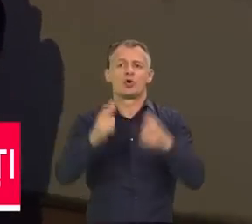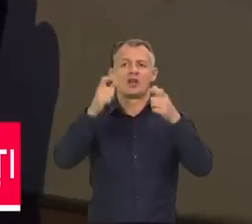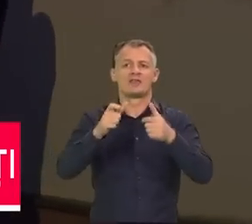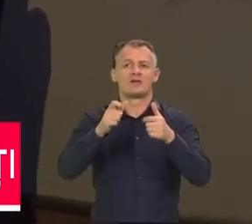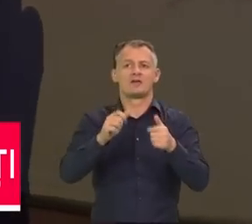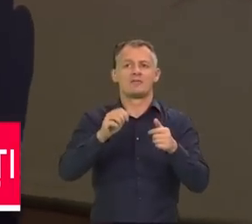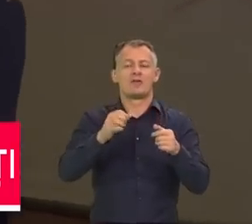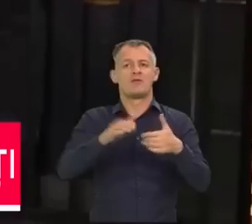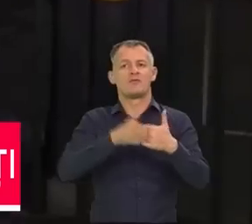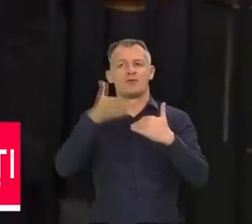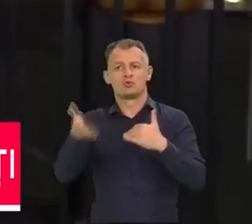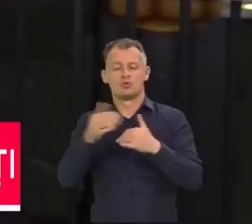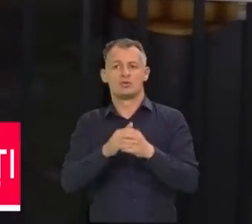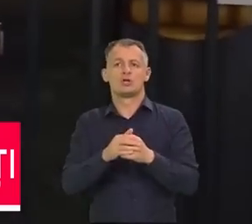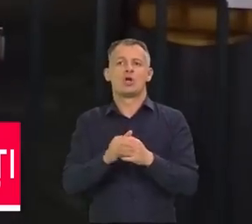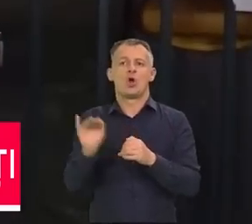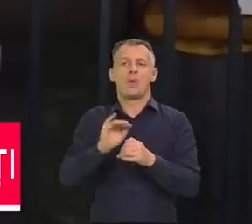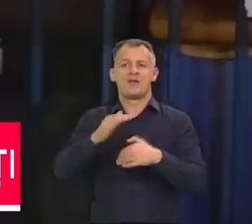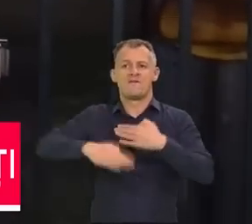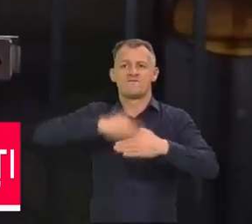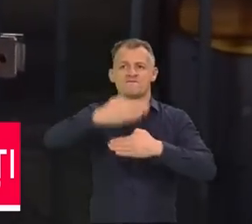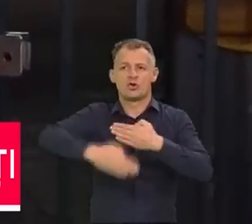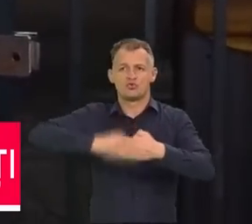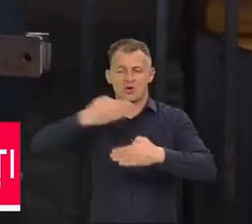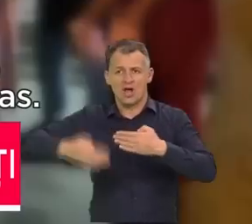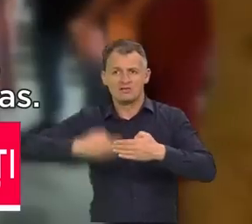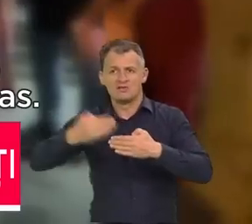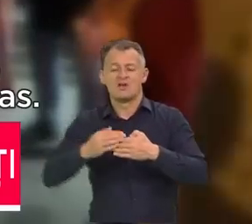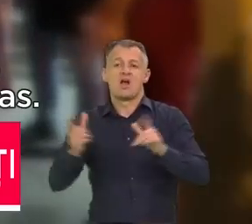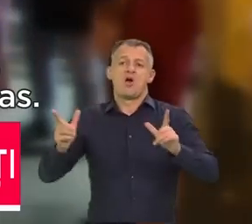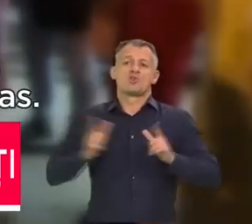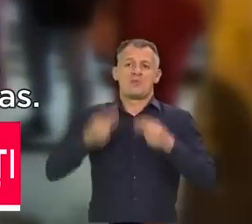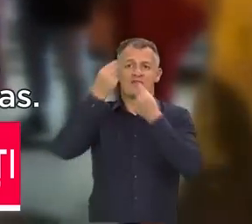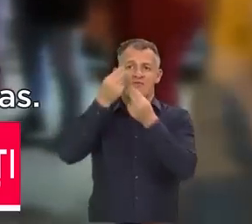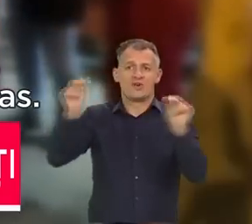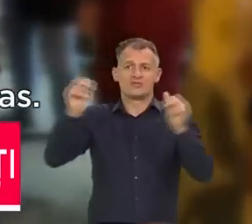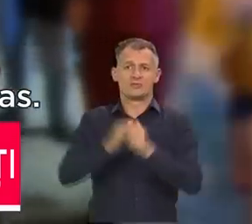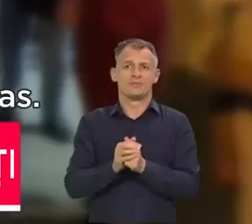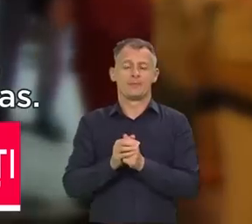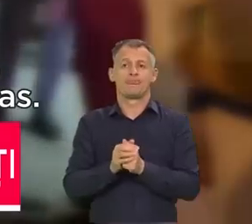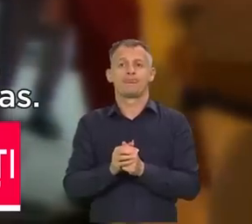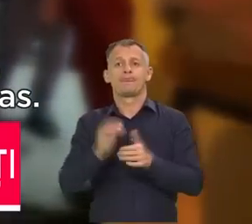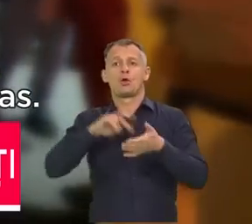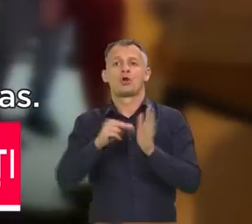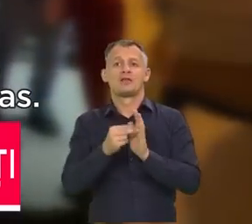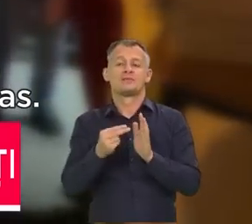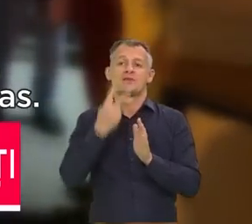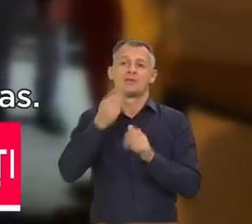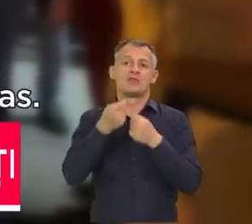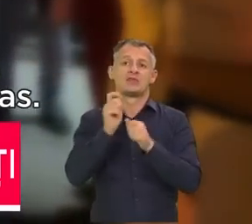Înfășurați în pături, copiii au așteptat alături de părinți vești de la medici și de la pompieri. Ne organizăm să vedem dacă suntem toți, pentru că nu a plecat nimeni